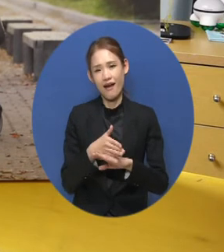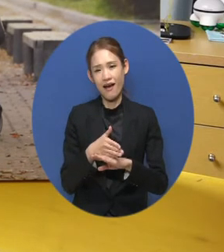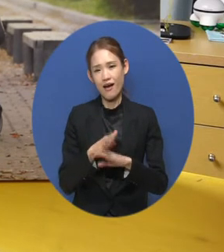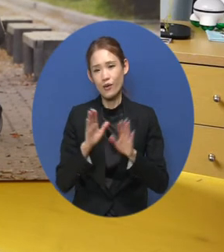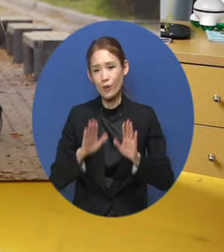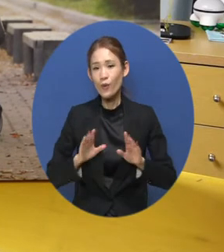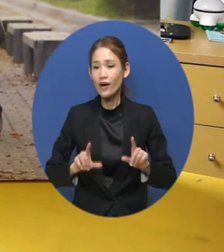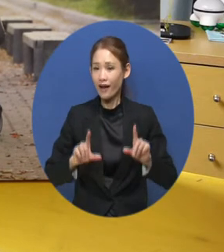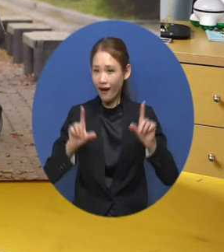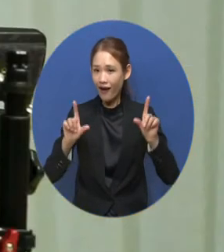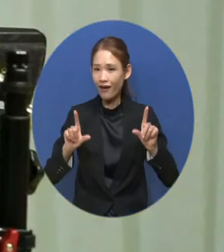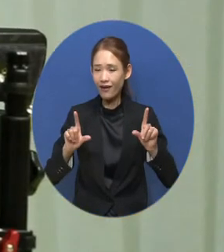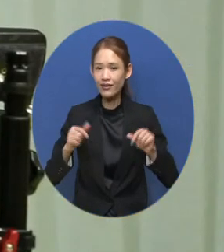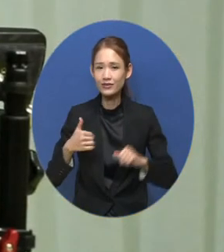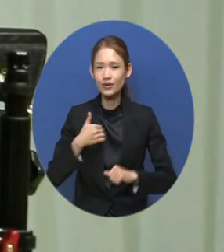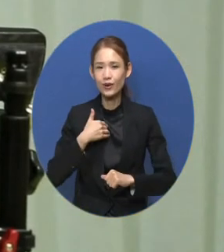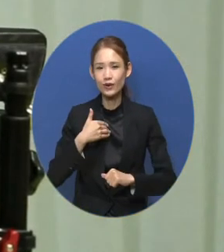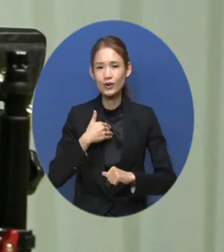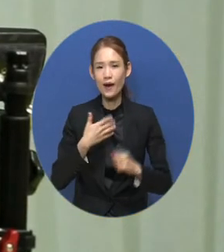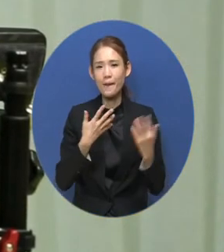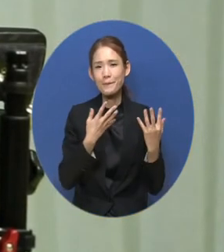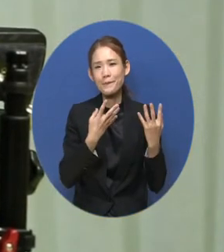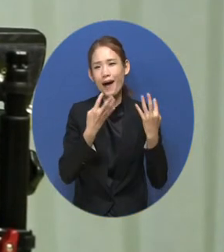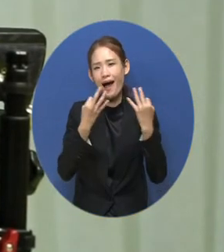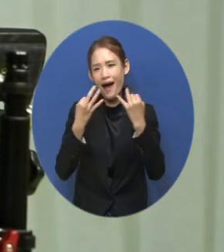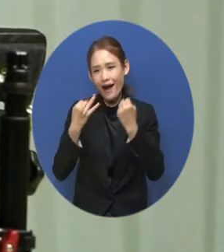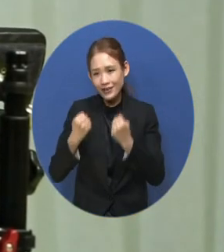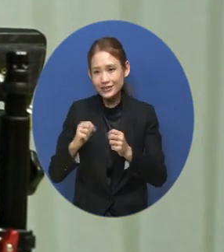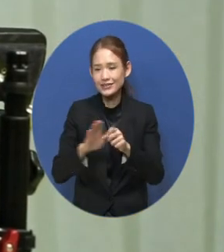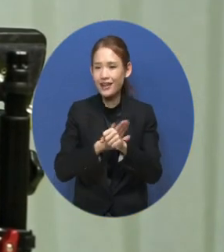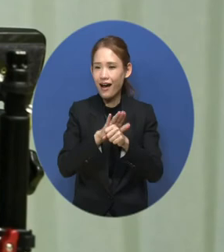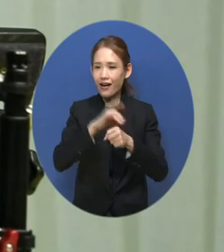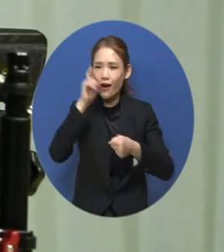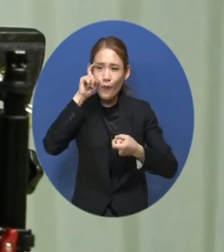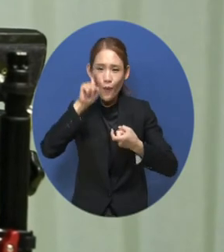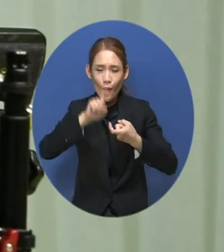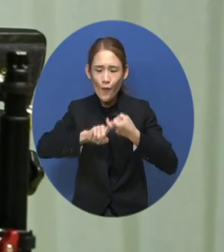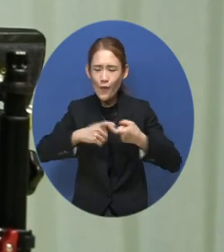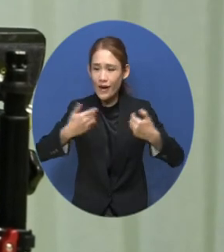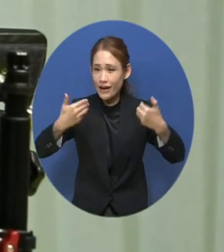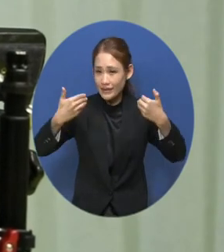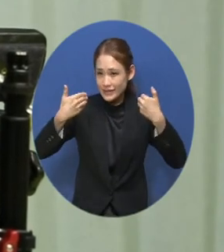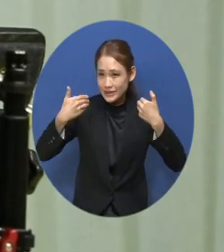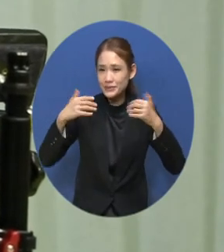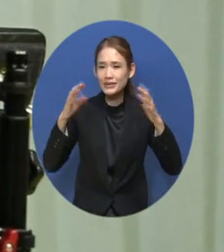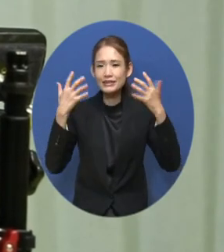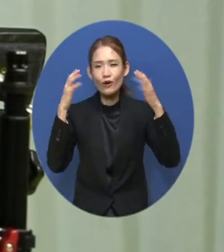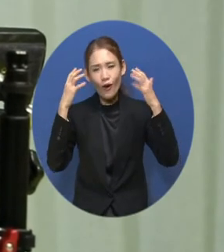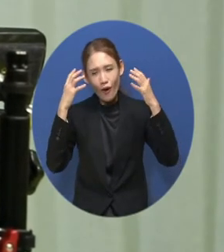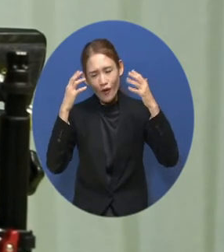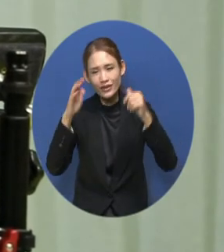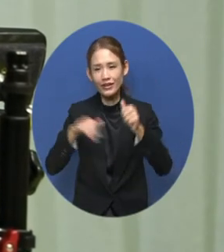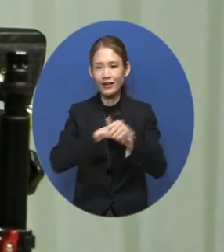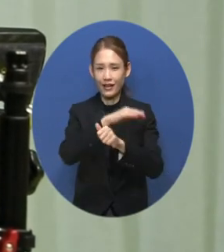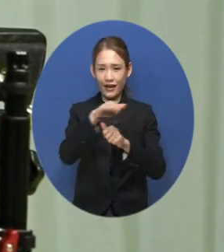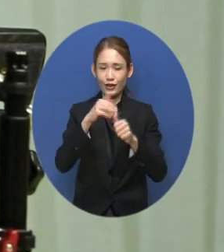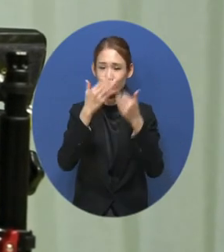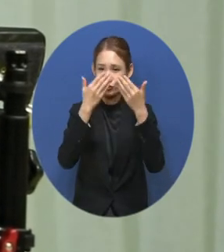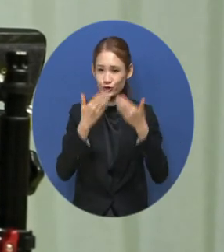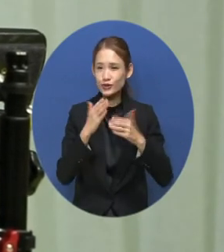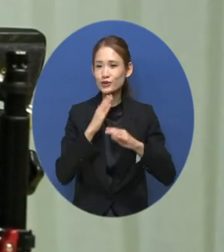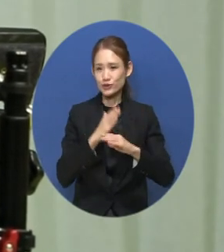저는 너무 많은 사랑과 그리고 관심 그리고 응원을 이렇게 받고 있는 상황인데요. 제가